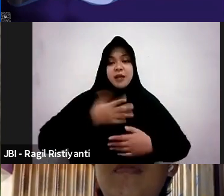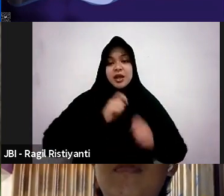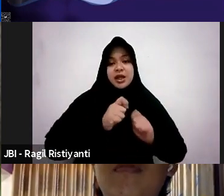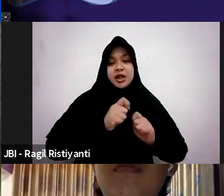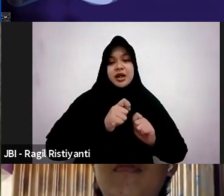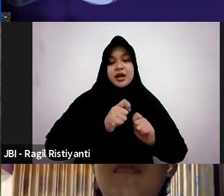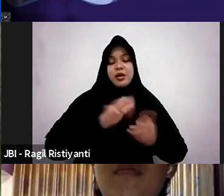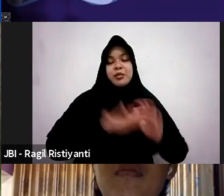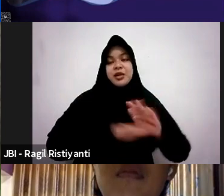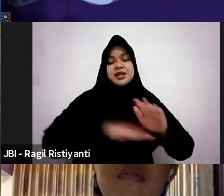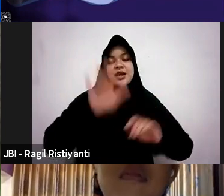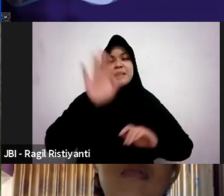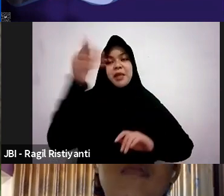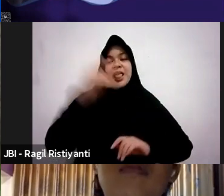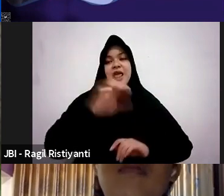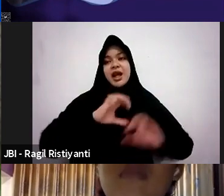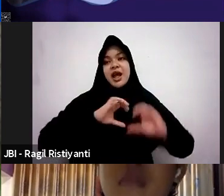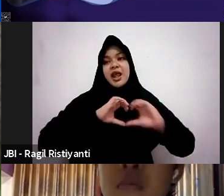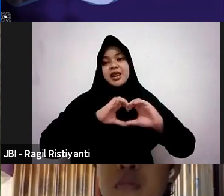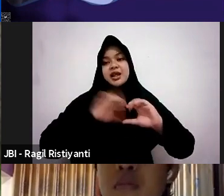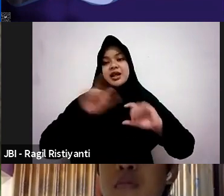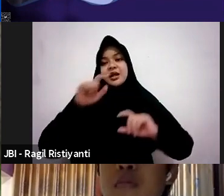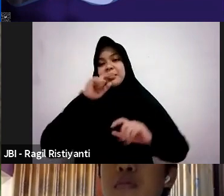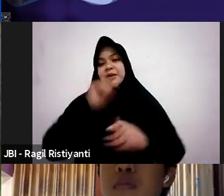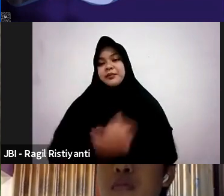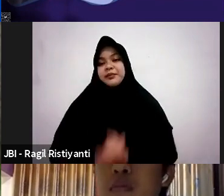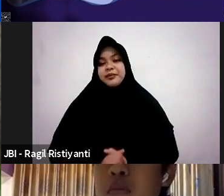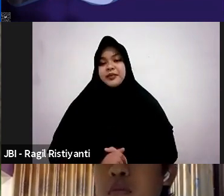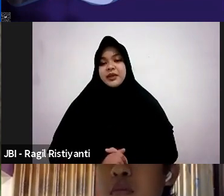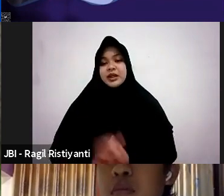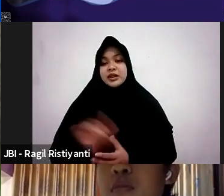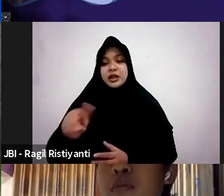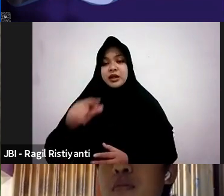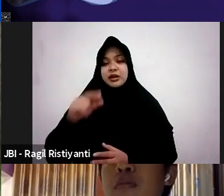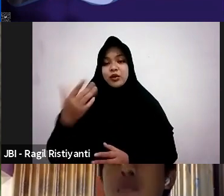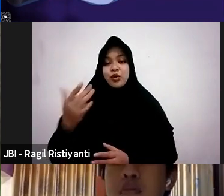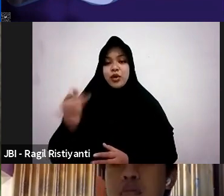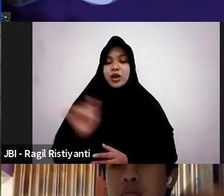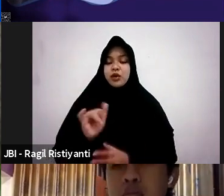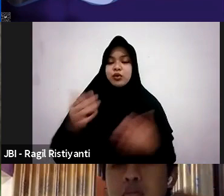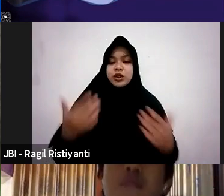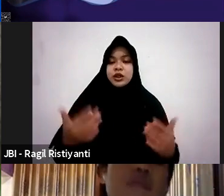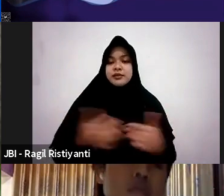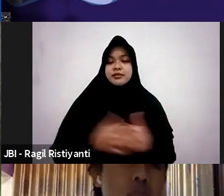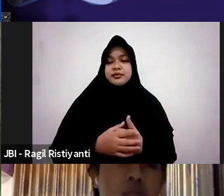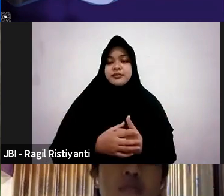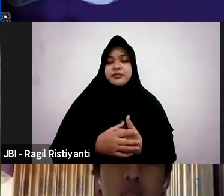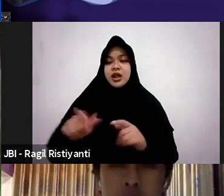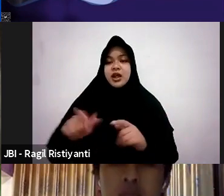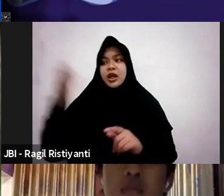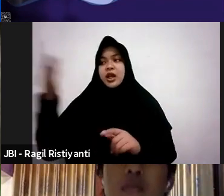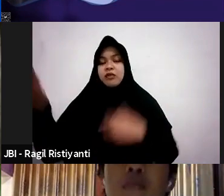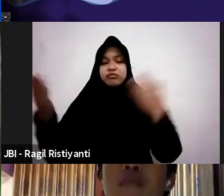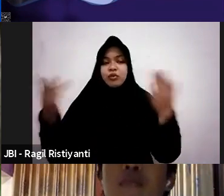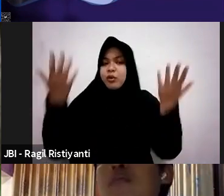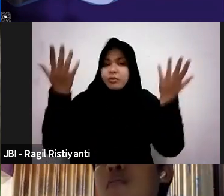panggilan hati gitu loh banget Bapak sebagai awalnya jadi kata bahagia seandainya ini apa namanya dari India kek atau